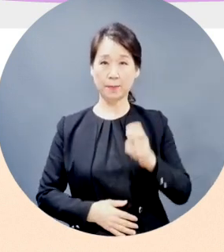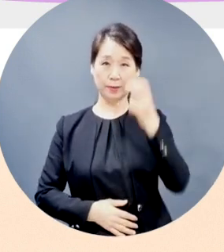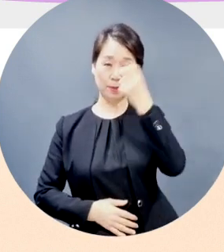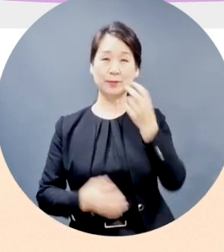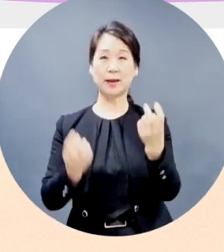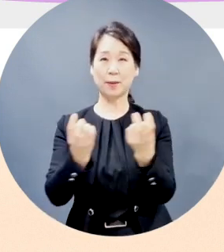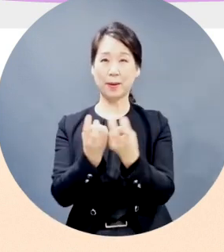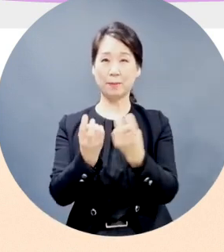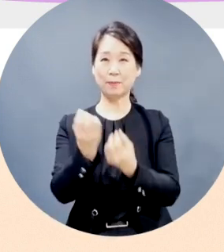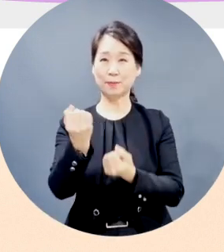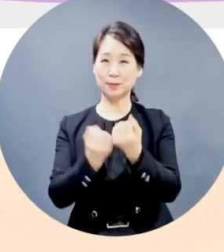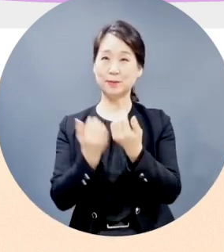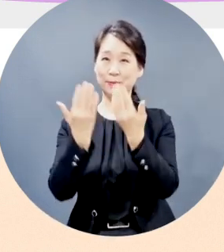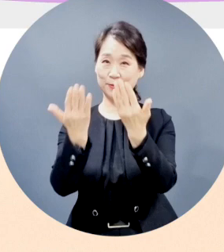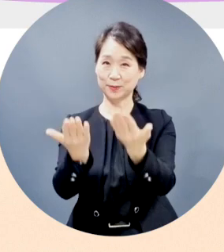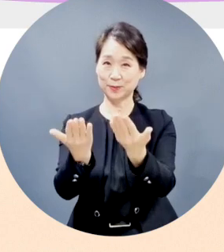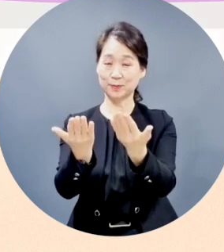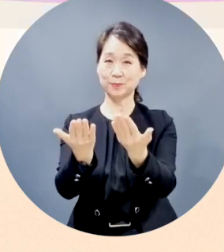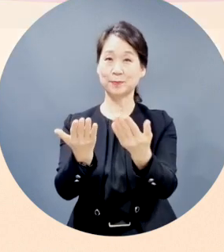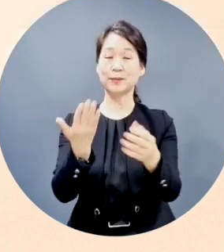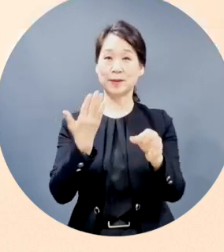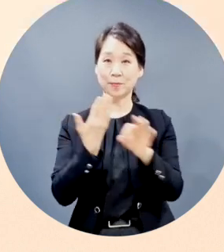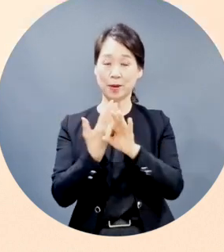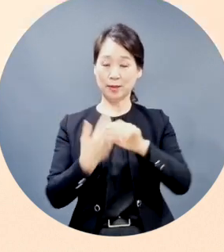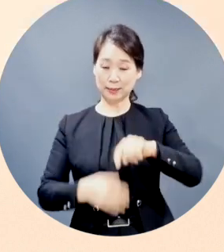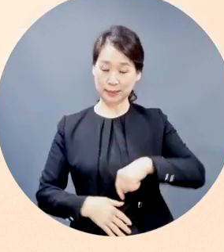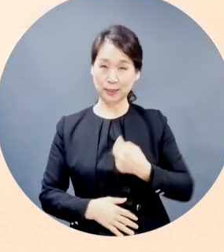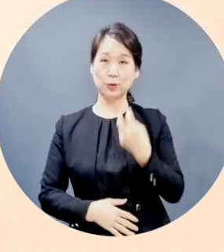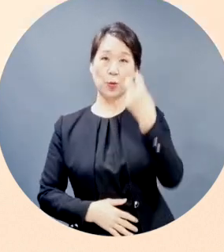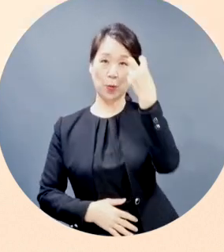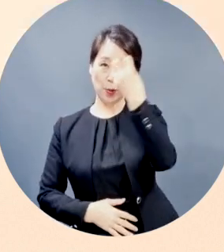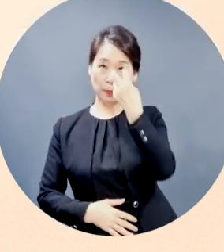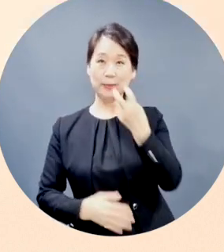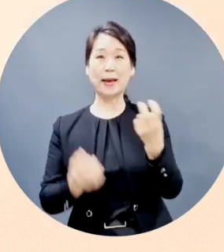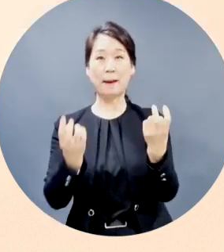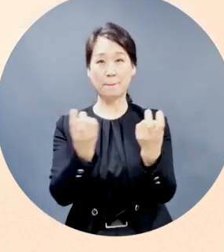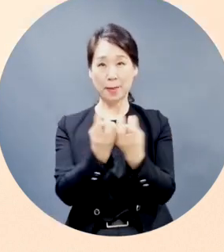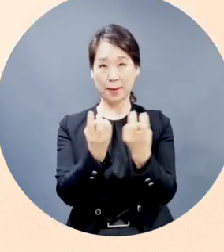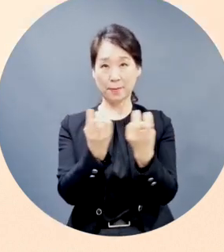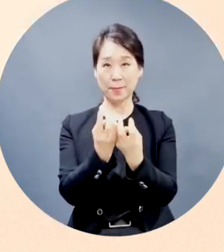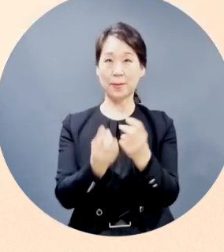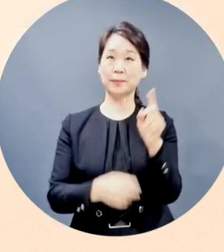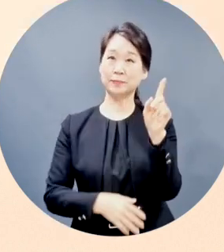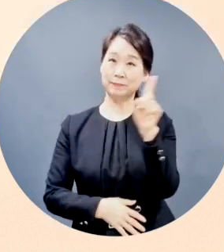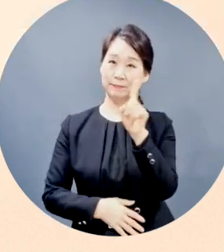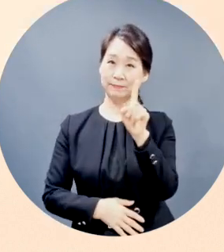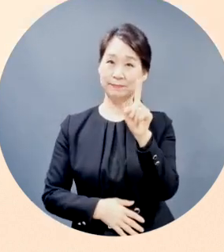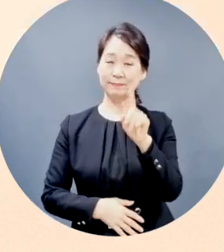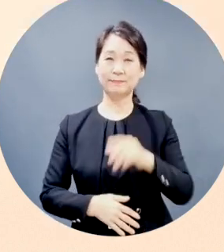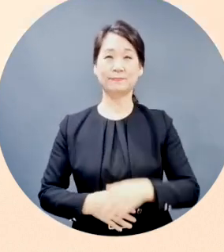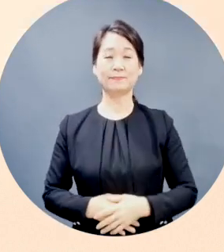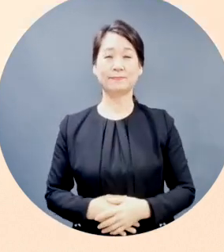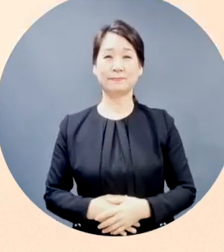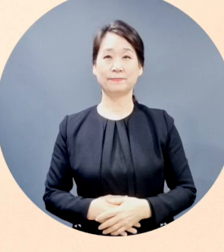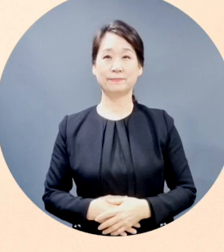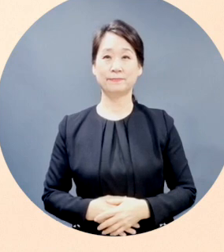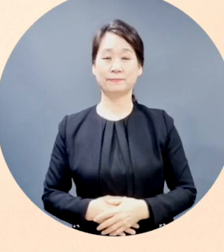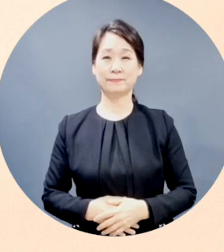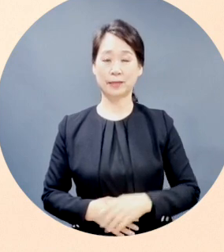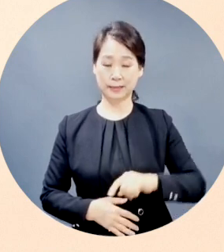대해 알아보았습니다. 다음은 스스로 유방 검사를 해보는 유방 자가 진단 방법에 대해